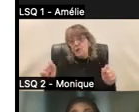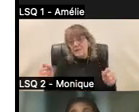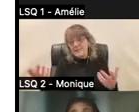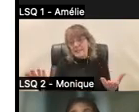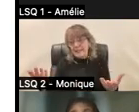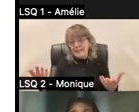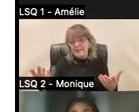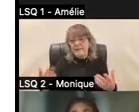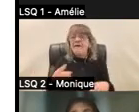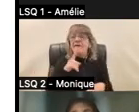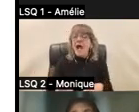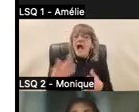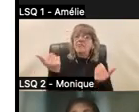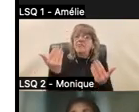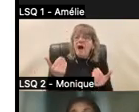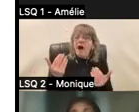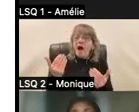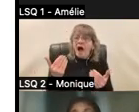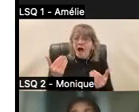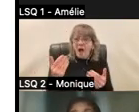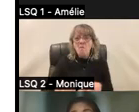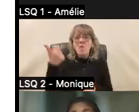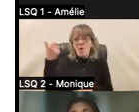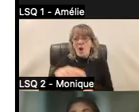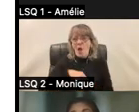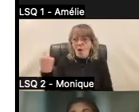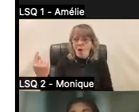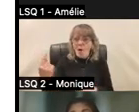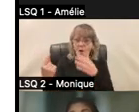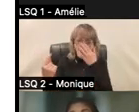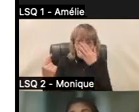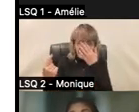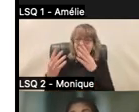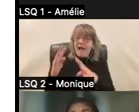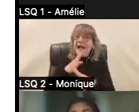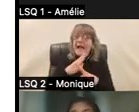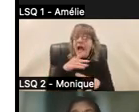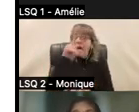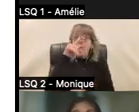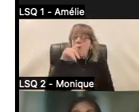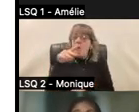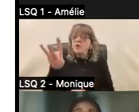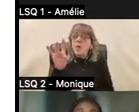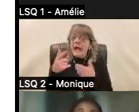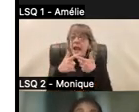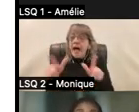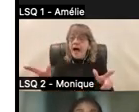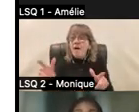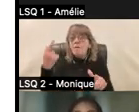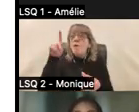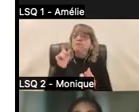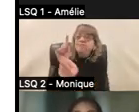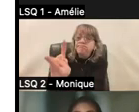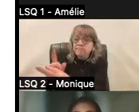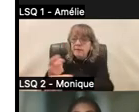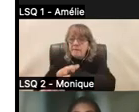Les délais d'attente souvent plus longs, les clients ne peuvent pas toujours choisir la langue de consultation